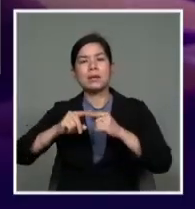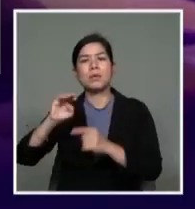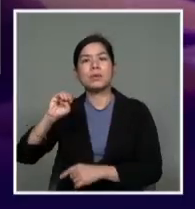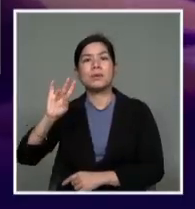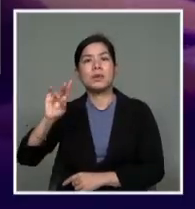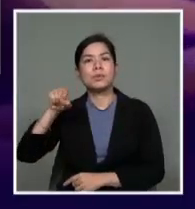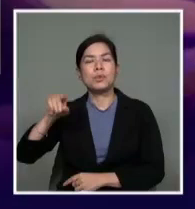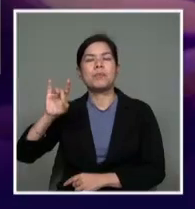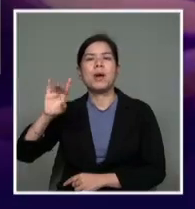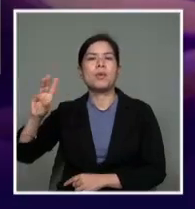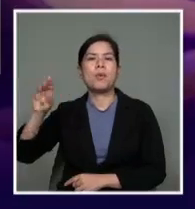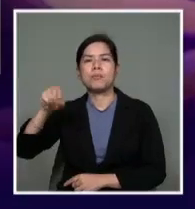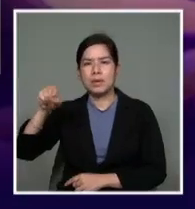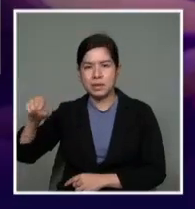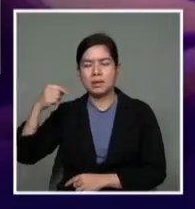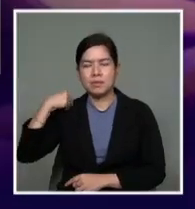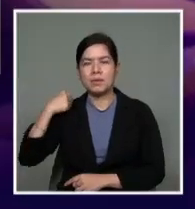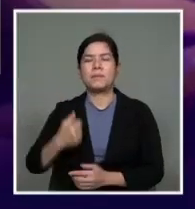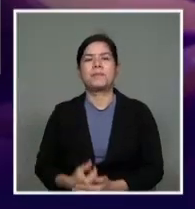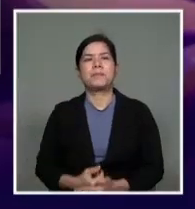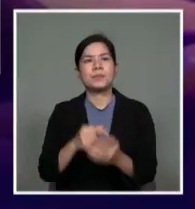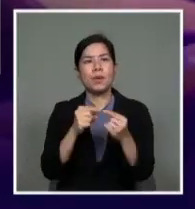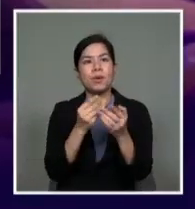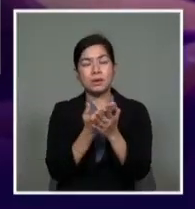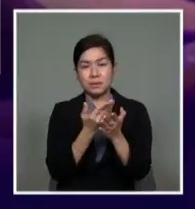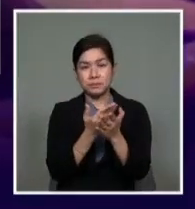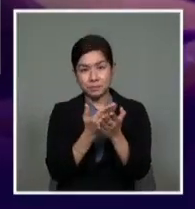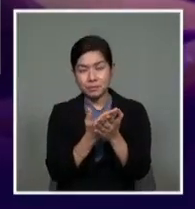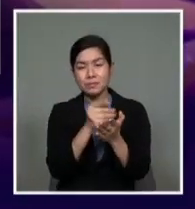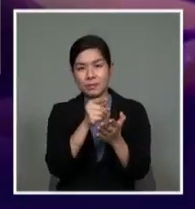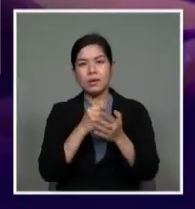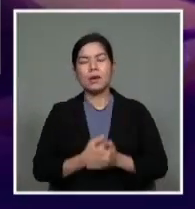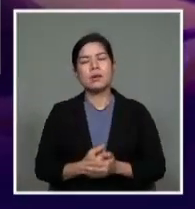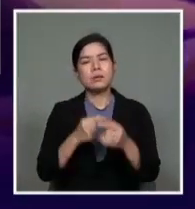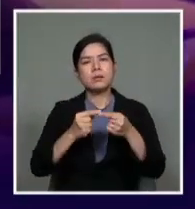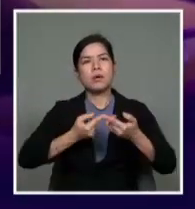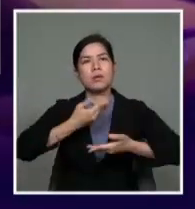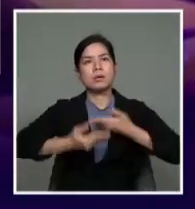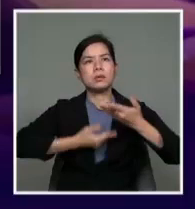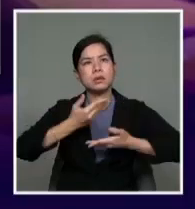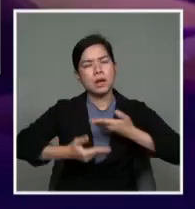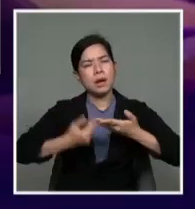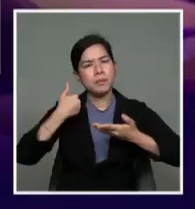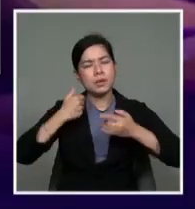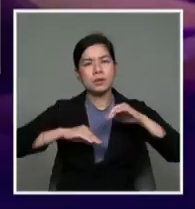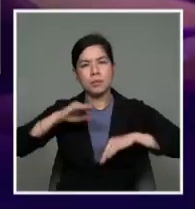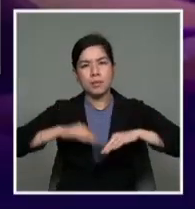47.86% ของทุนจดทะเบียนที่เรียกชำระแล้วหลังจากขายหุ้น69ล้านหุ้นหรือว่าคิดเป็